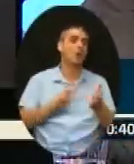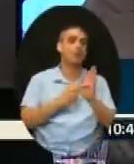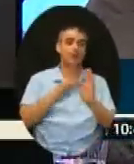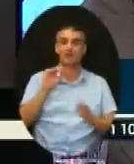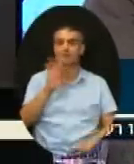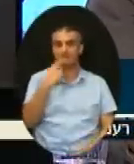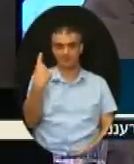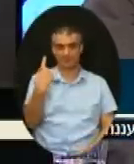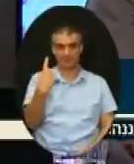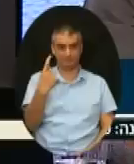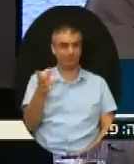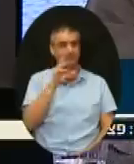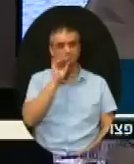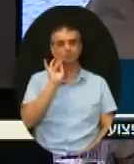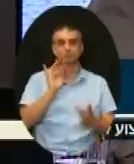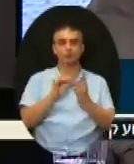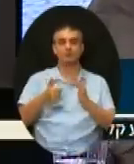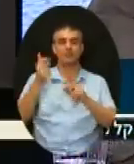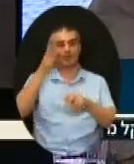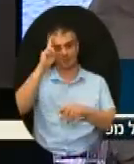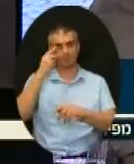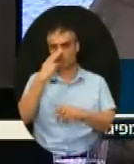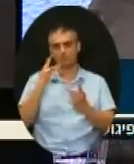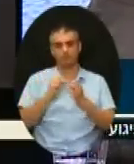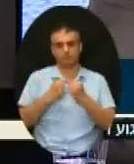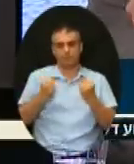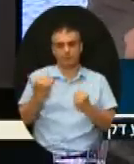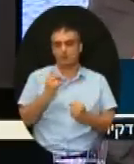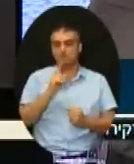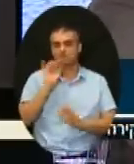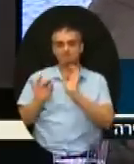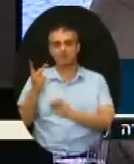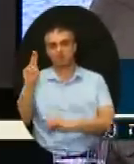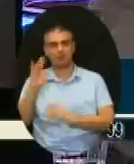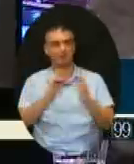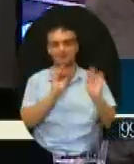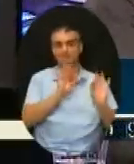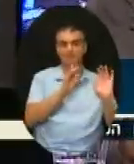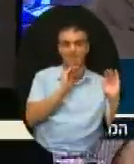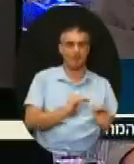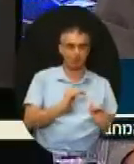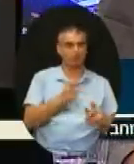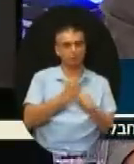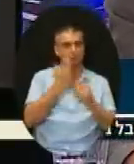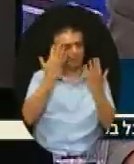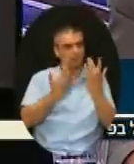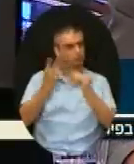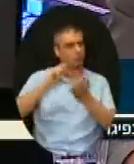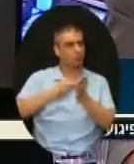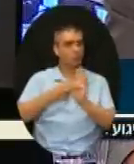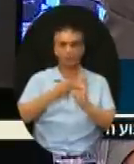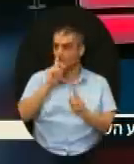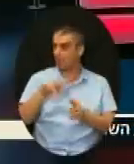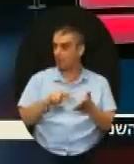בנימין נתניהו בשיח שלו מול שרי הליכוד. את רואה את המתח הזה כל הזמן, את מי הוא תוקף יותר, את מי הוא תוקף פחות, על סמך חשבונות פוליטיים קודמים. ואולי